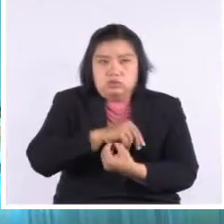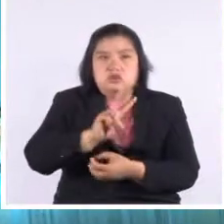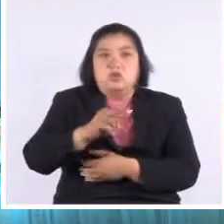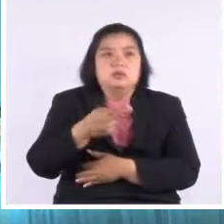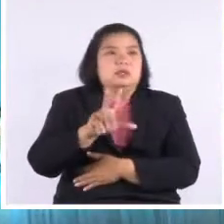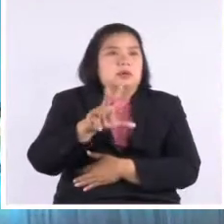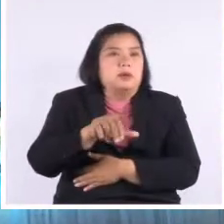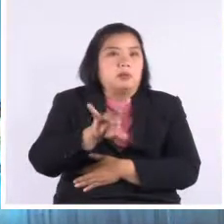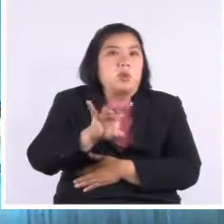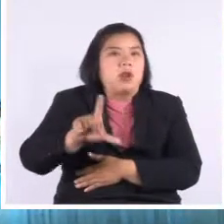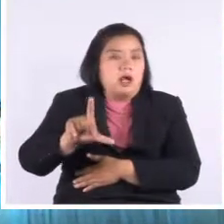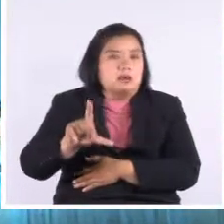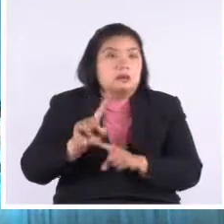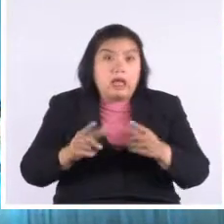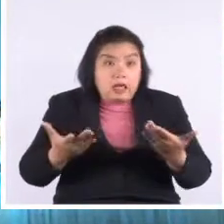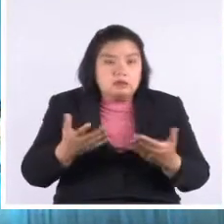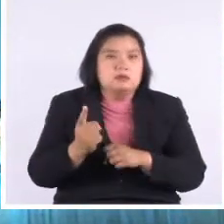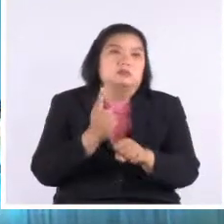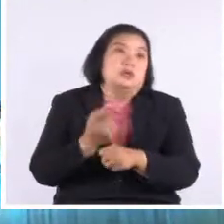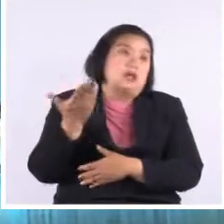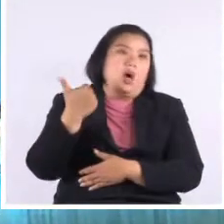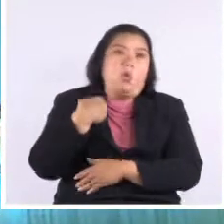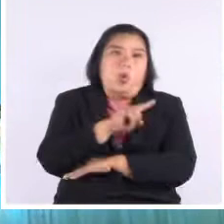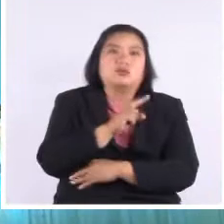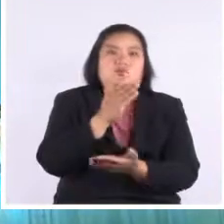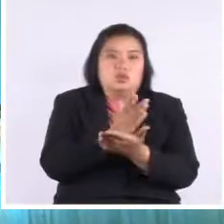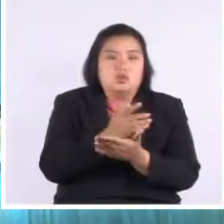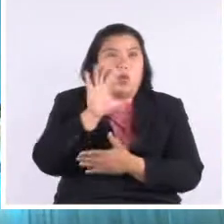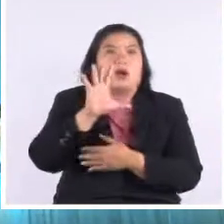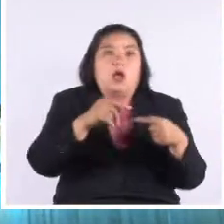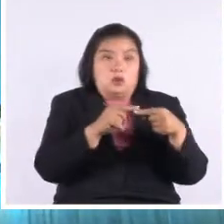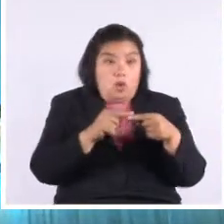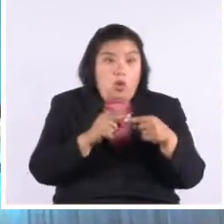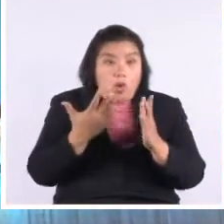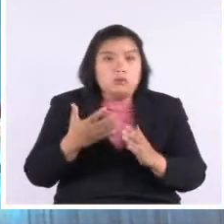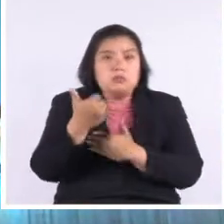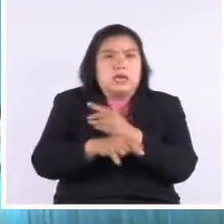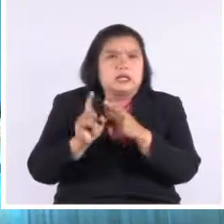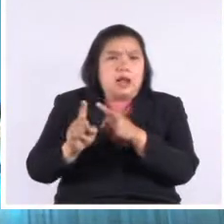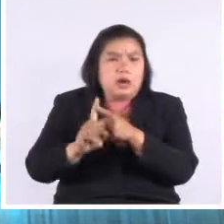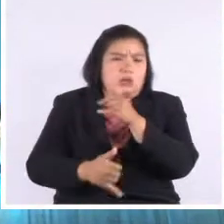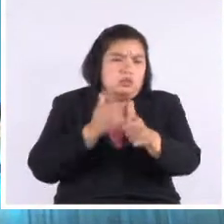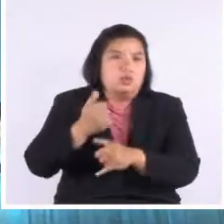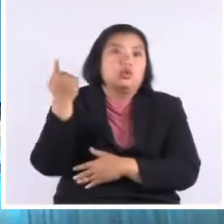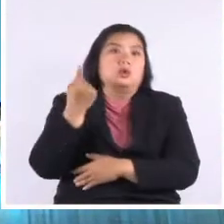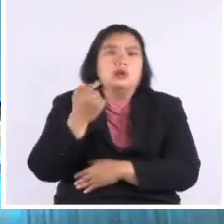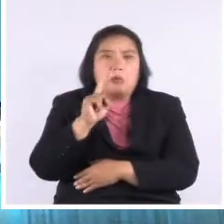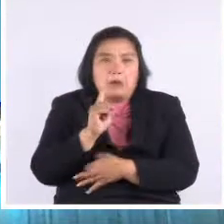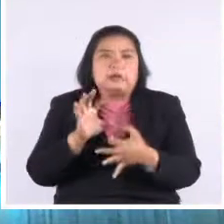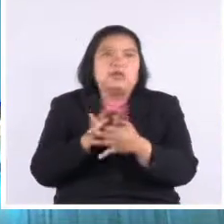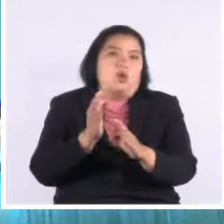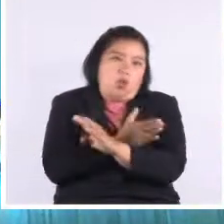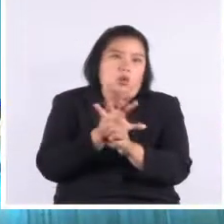3800ล้านบาทเนื่องจากปีที่แล้วมีวันหยุดยาว 5วันและมีนักท่องเที่ยวต่างชาติเนื่องแต่ว่าเป็นช่วงก่อนสำนักงานโควิชนะ